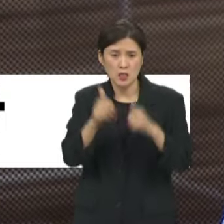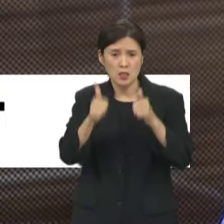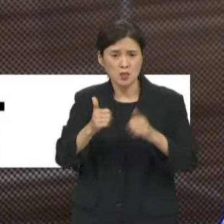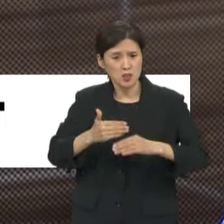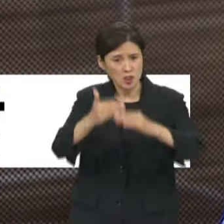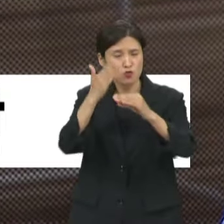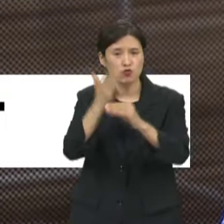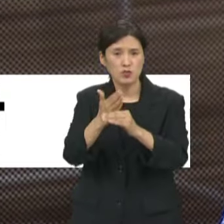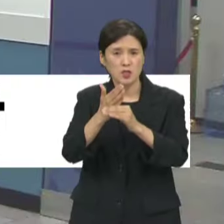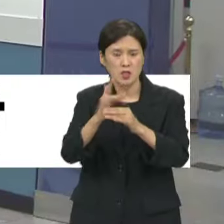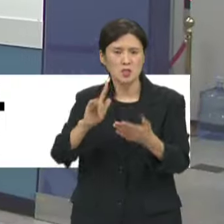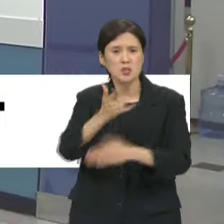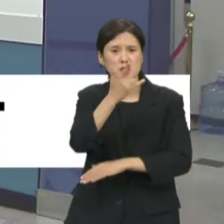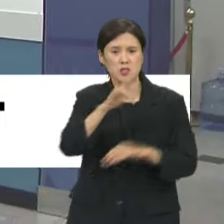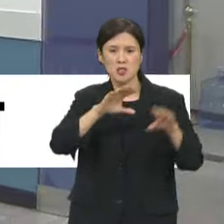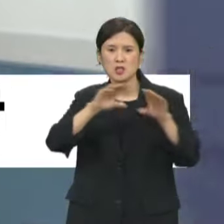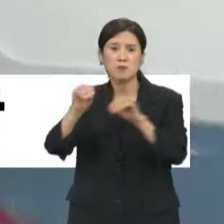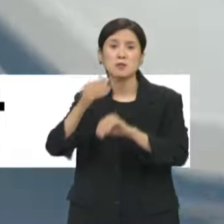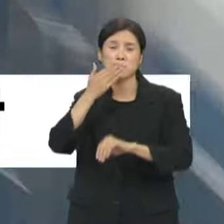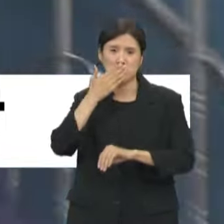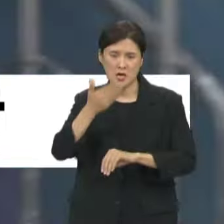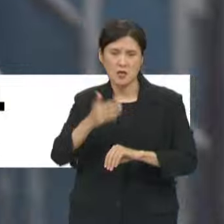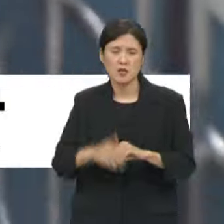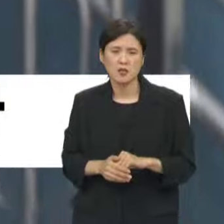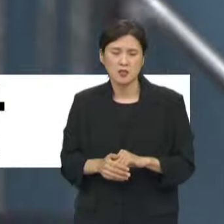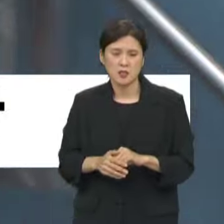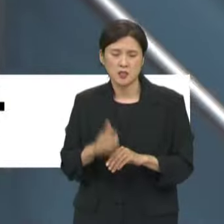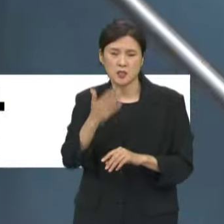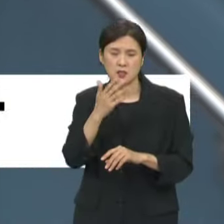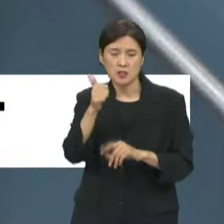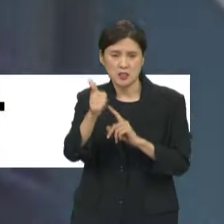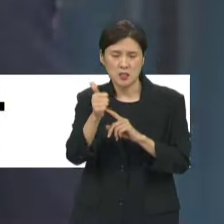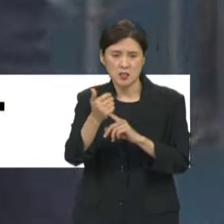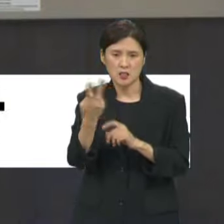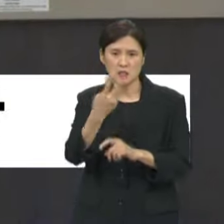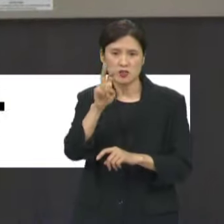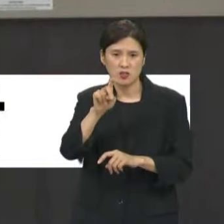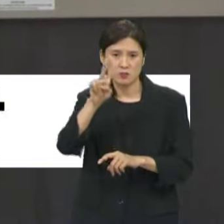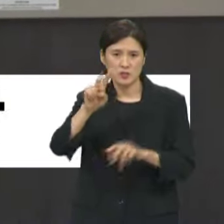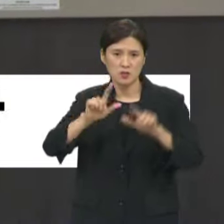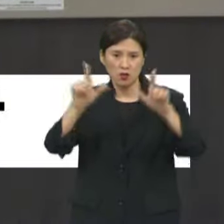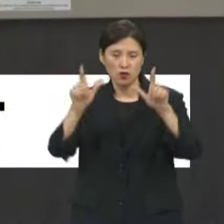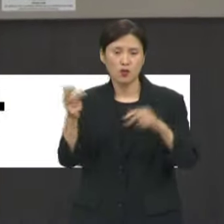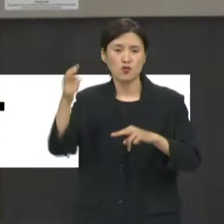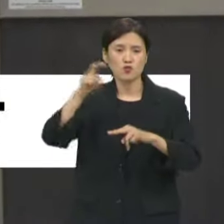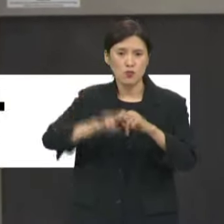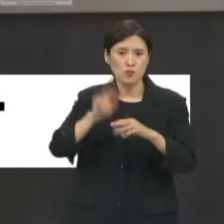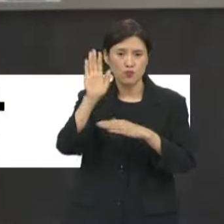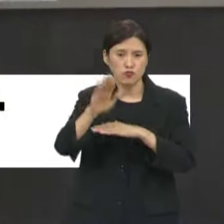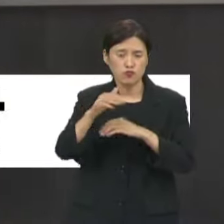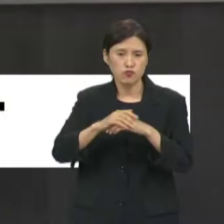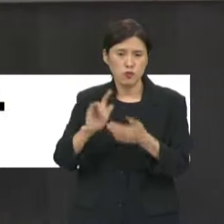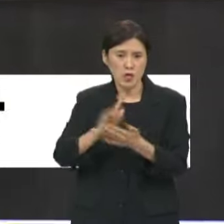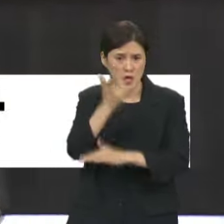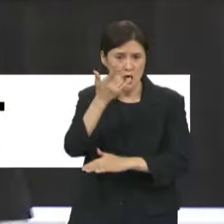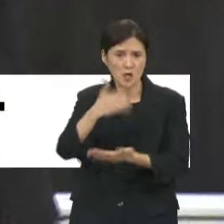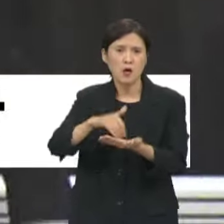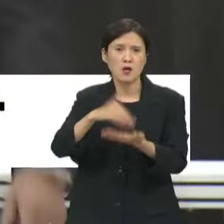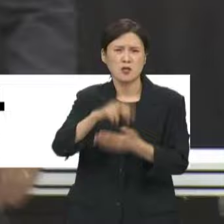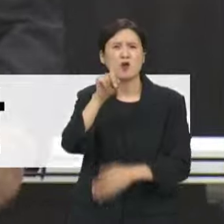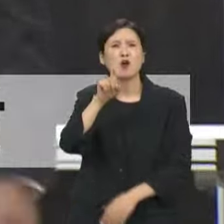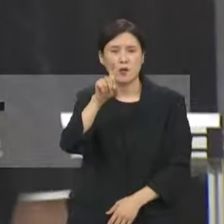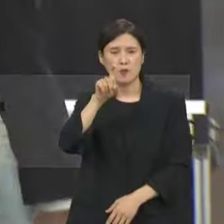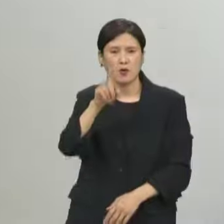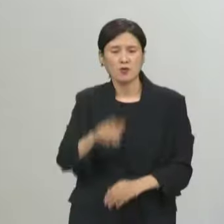사람에 대해 출국을 금지할 수 있다며 박시장은 2022년 취임 이후 무려 11차례나 해외 출장을